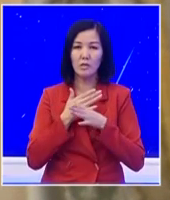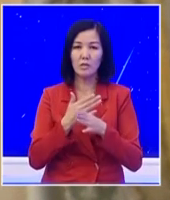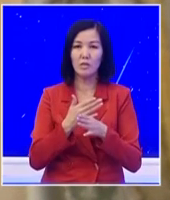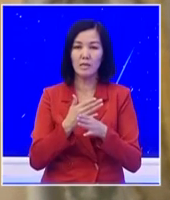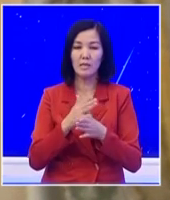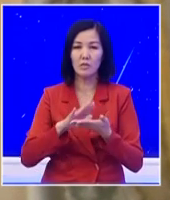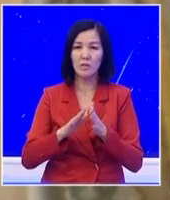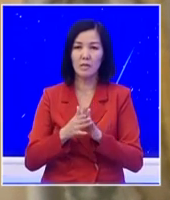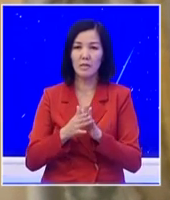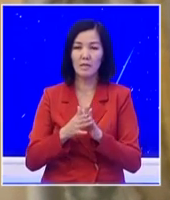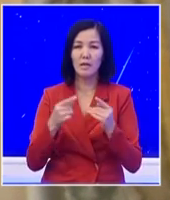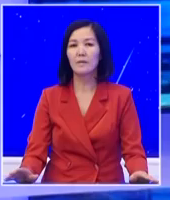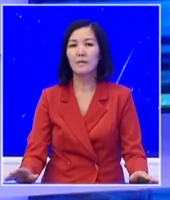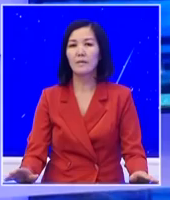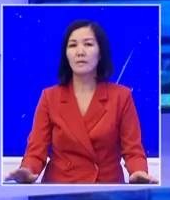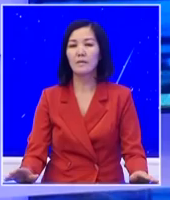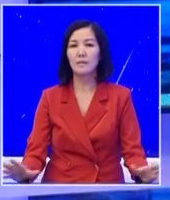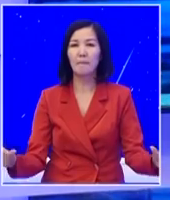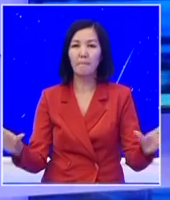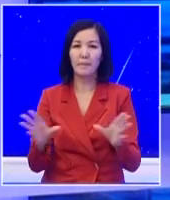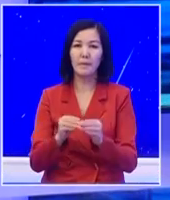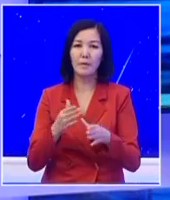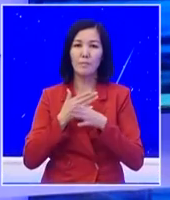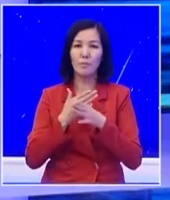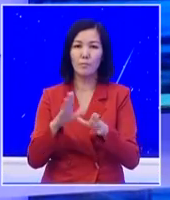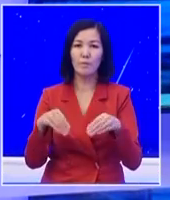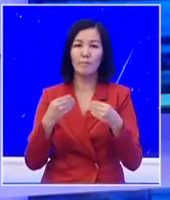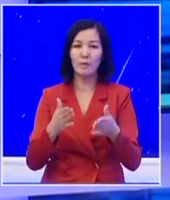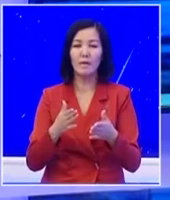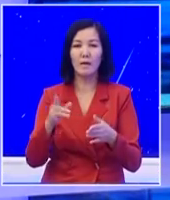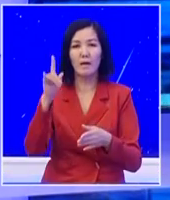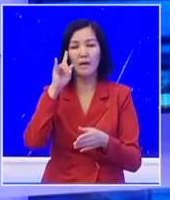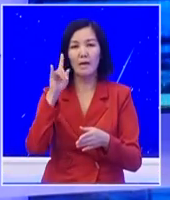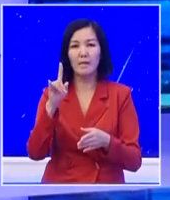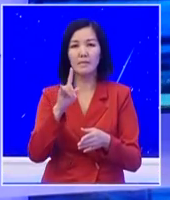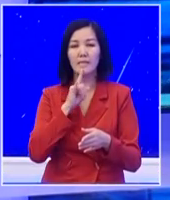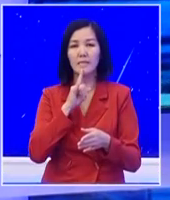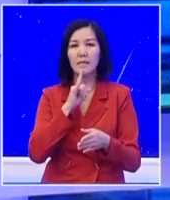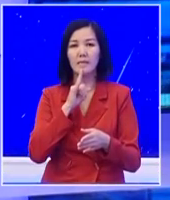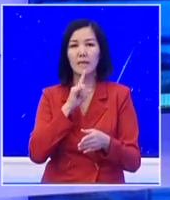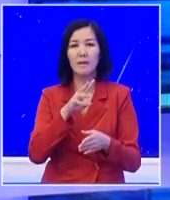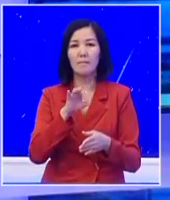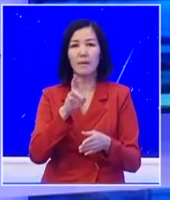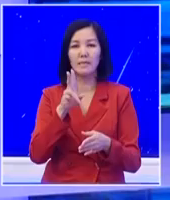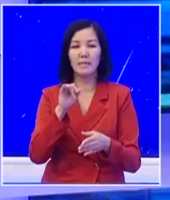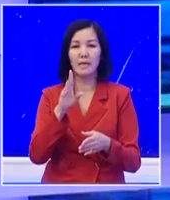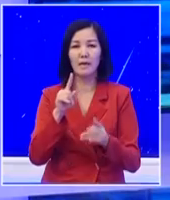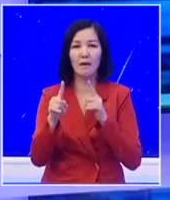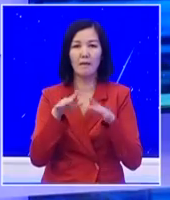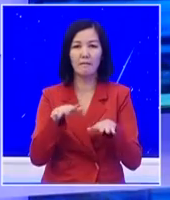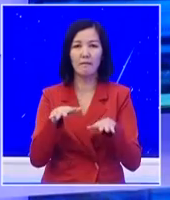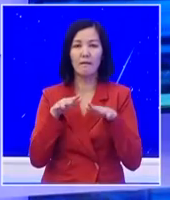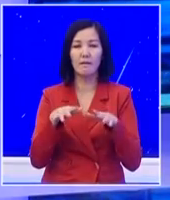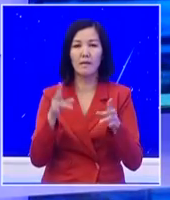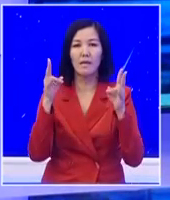да шараларға жұмсауға мүмкіндік туғызады. Жұмыла көтерген жүк жеңіл. Елдегі мәслихаттағылар Мақтааралдағы апат зардаптарын